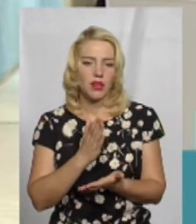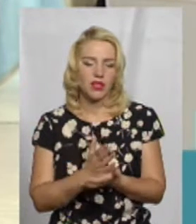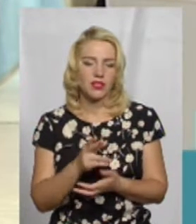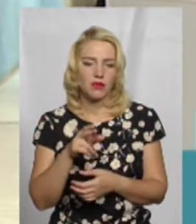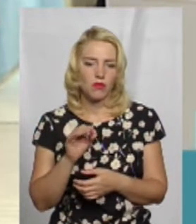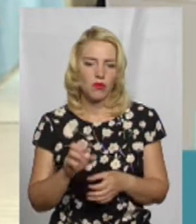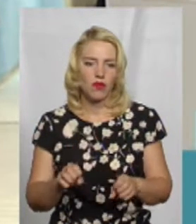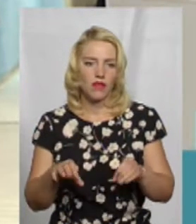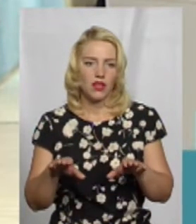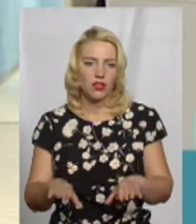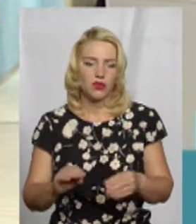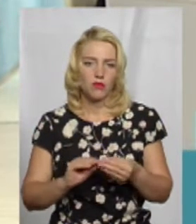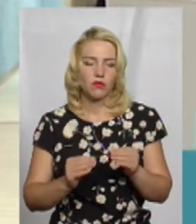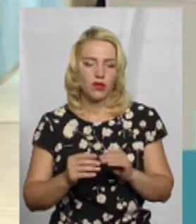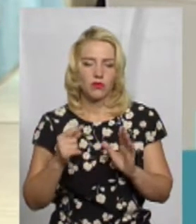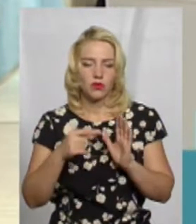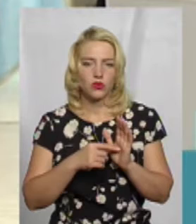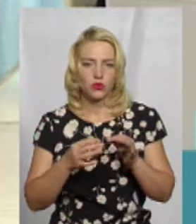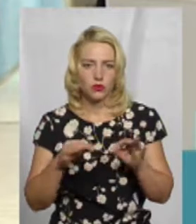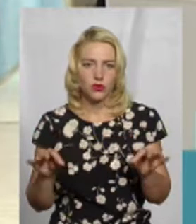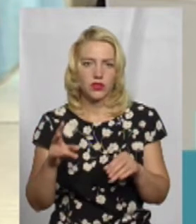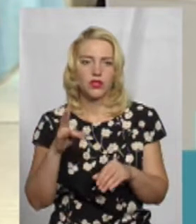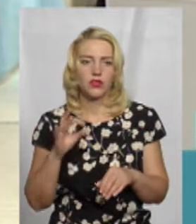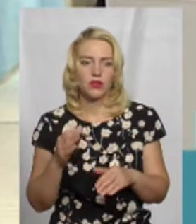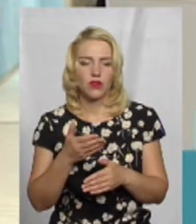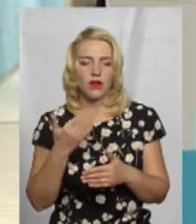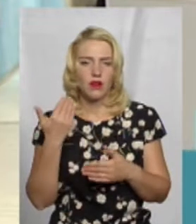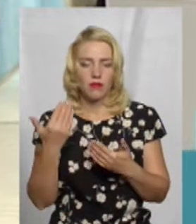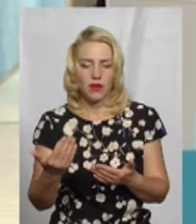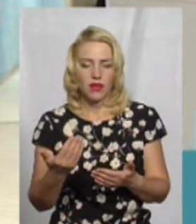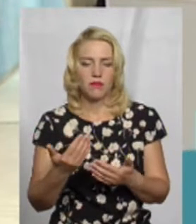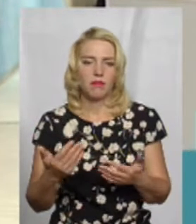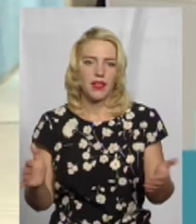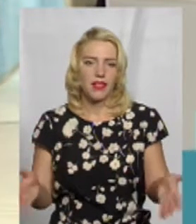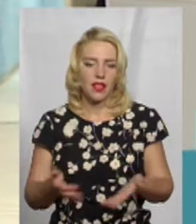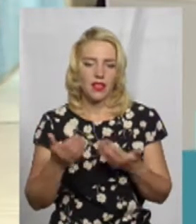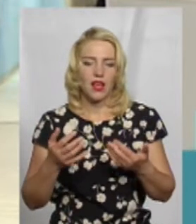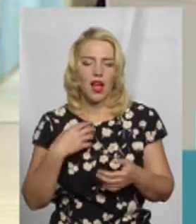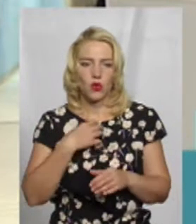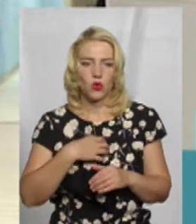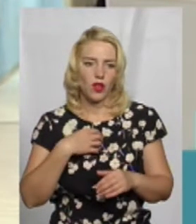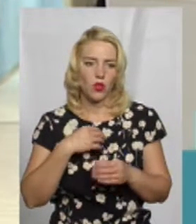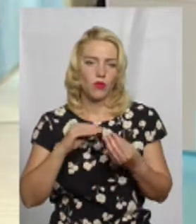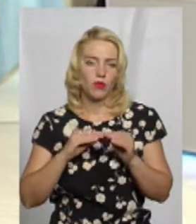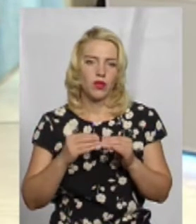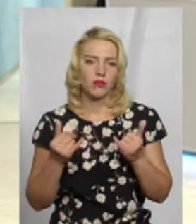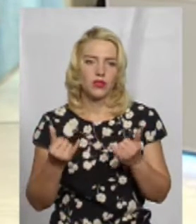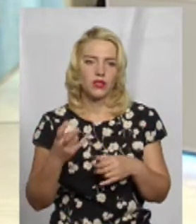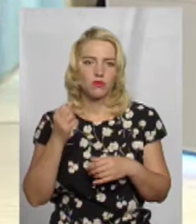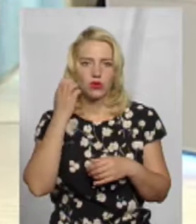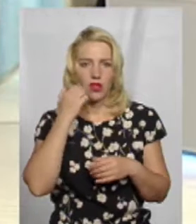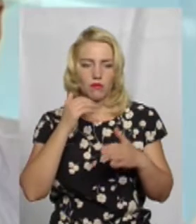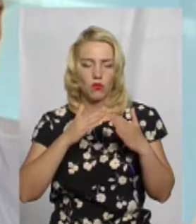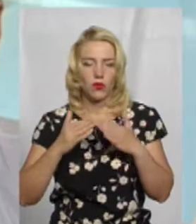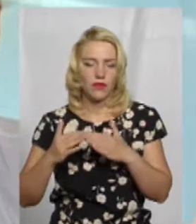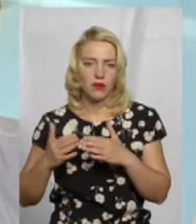вирішенню проблем доступності. Але ви підняли дуже актуальну проблему зараз по старим